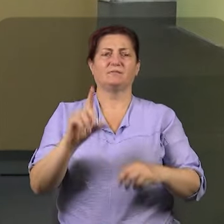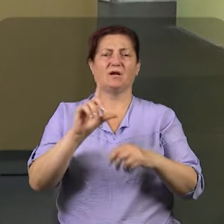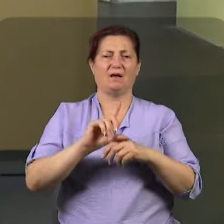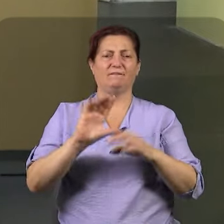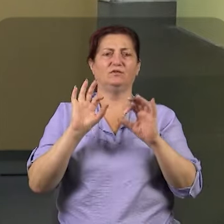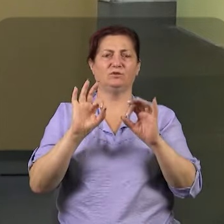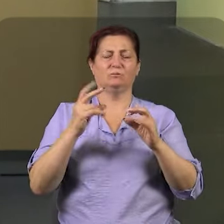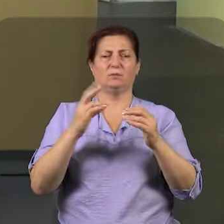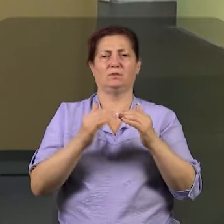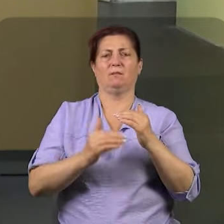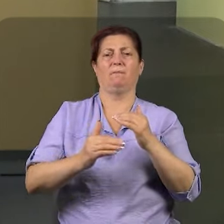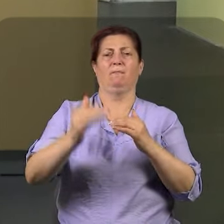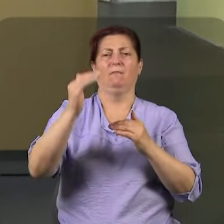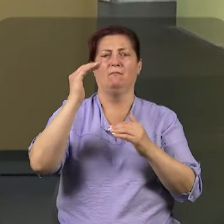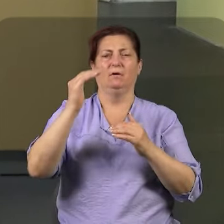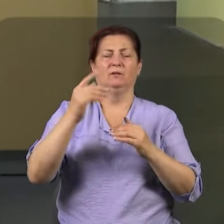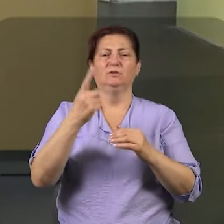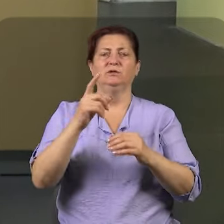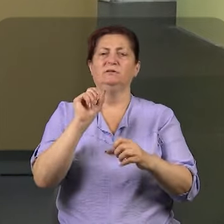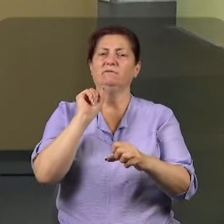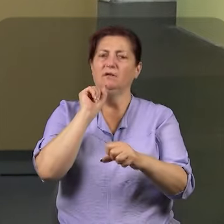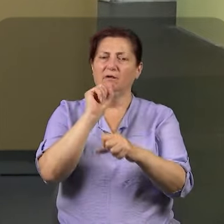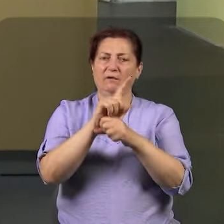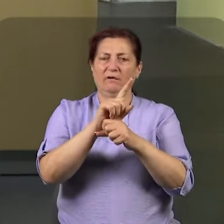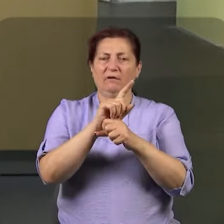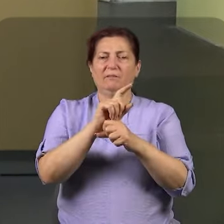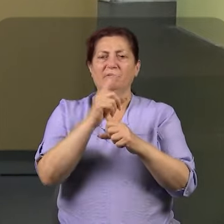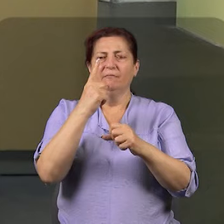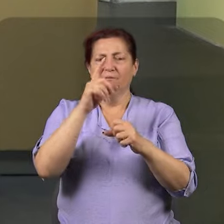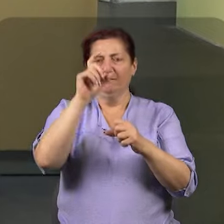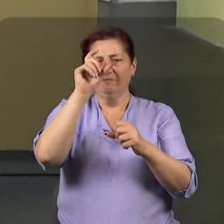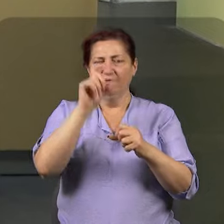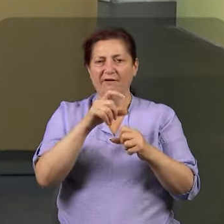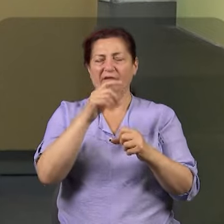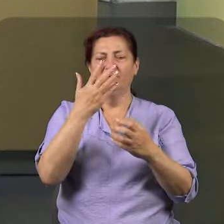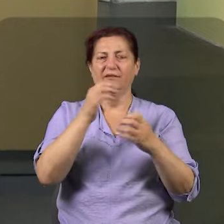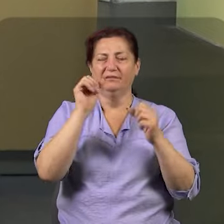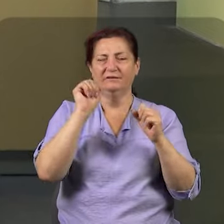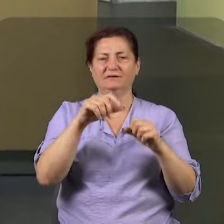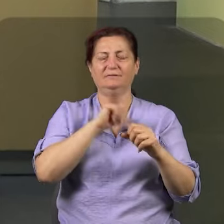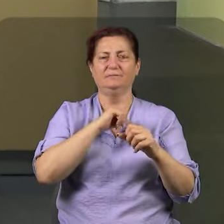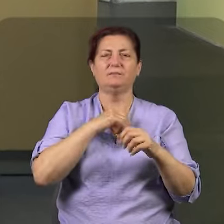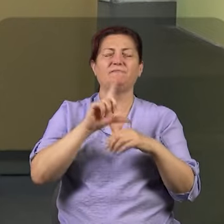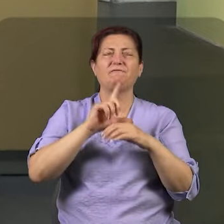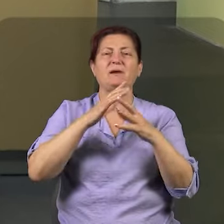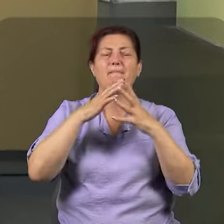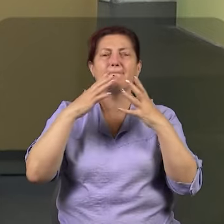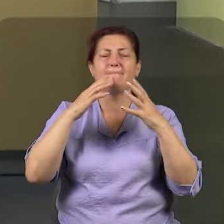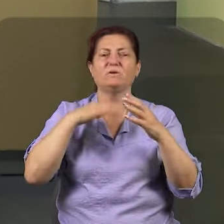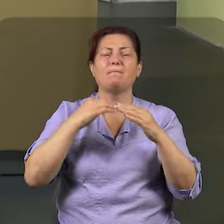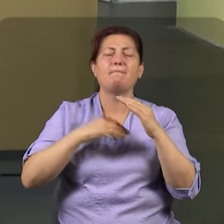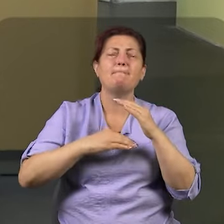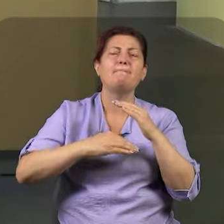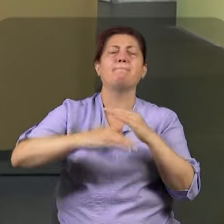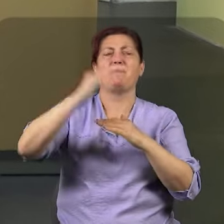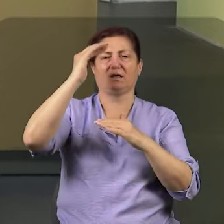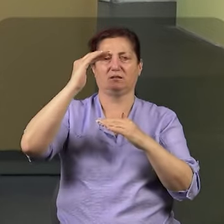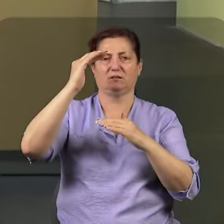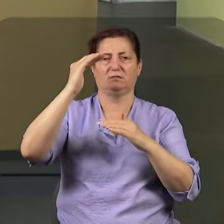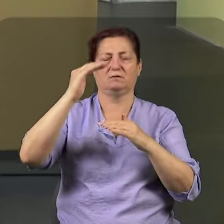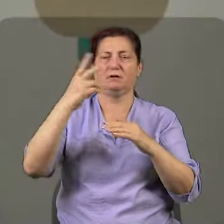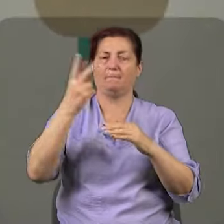ավելի բարձր ոնց որ կառավարության հազարական ինչ որ մի մարմին, որը հա այդպես մի քիչ ավելի բարձր բանկ ունենա կամ այո, որտեվ եւ դա